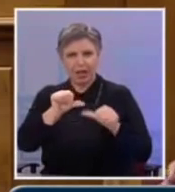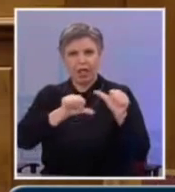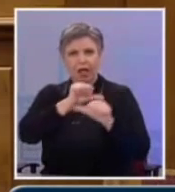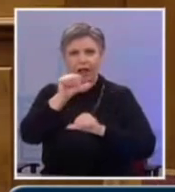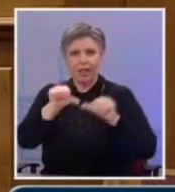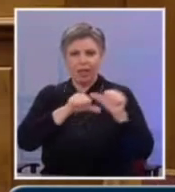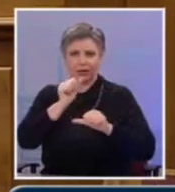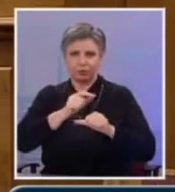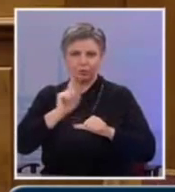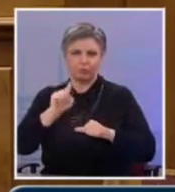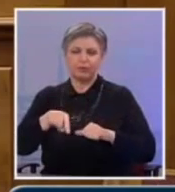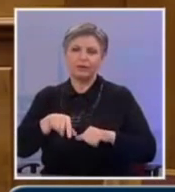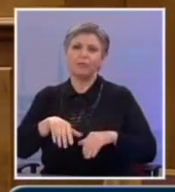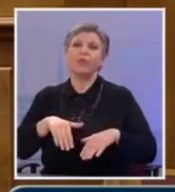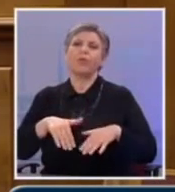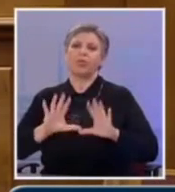χιλιοπαιγμένη